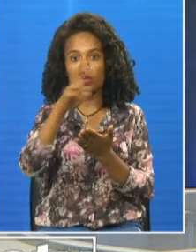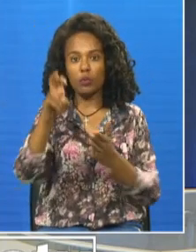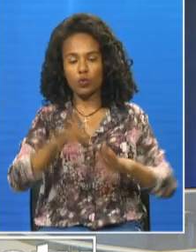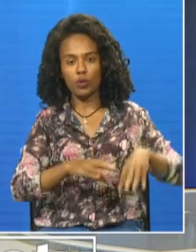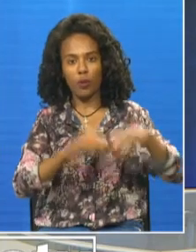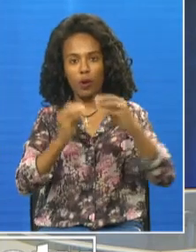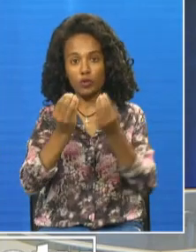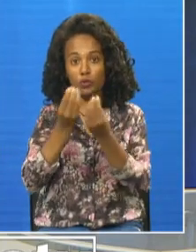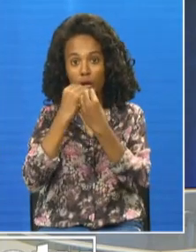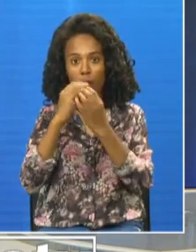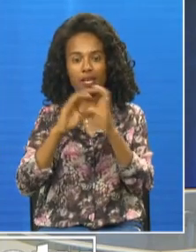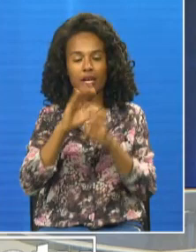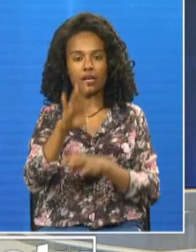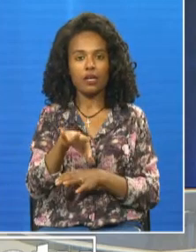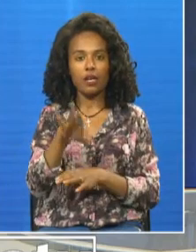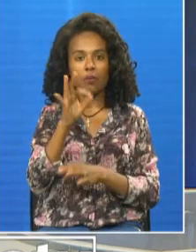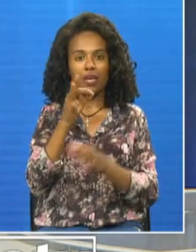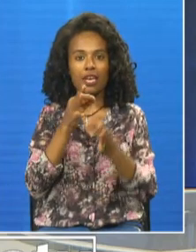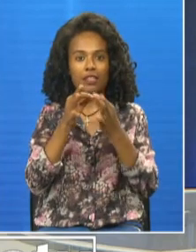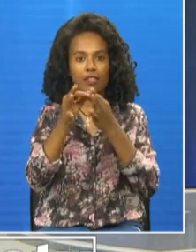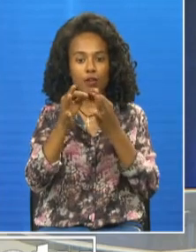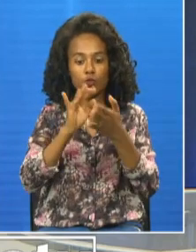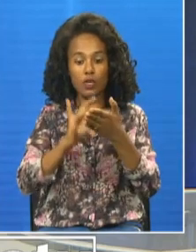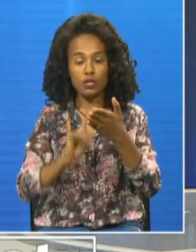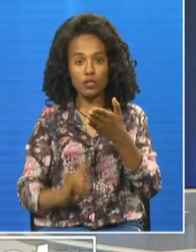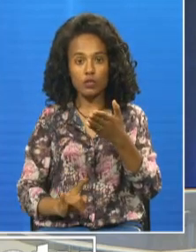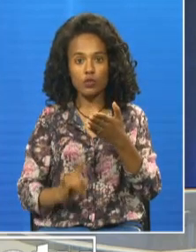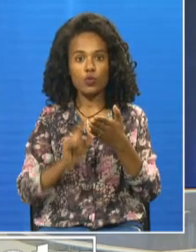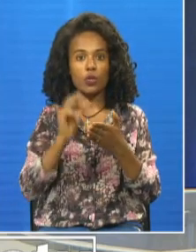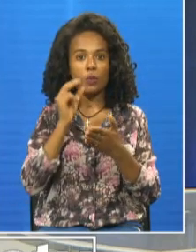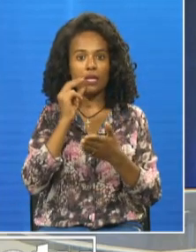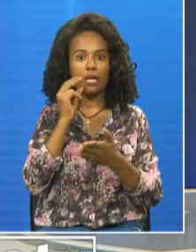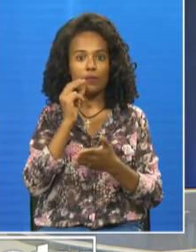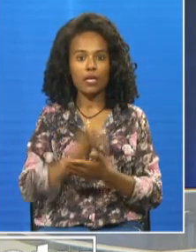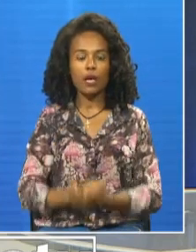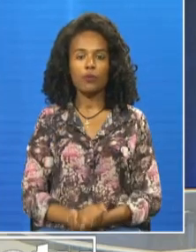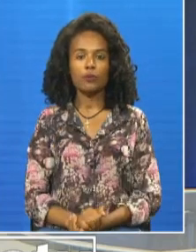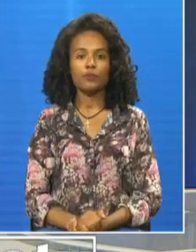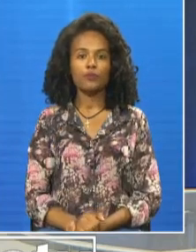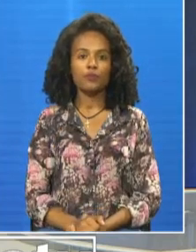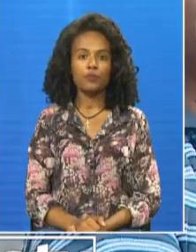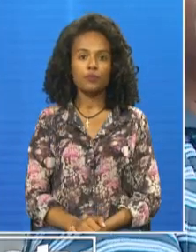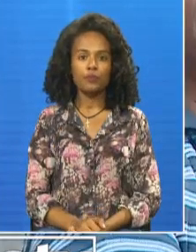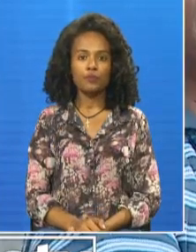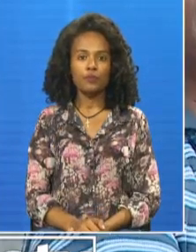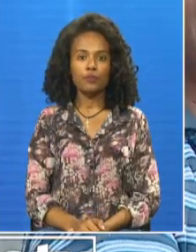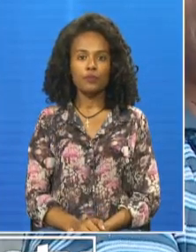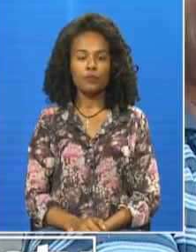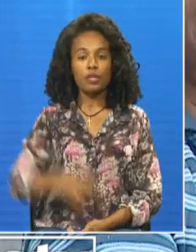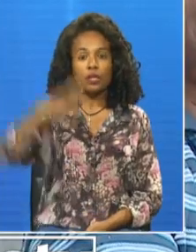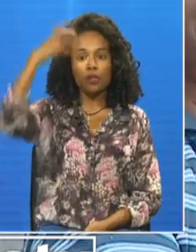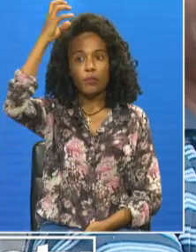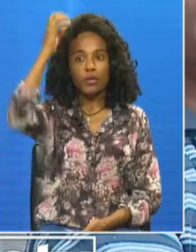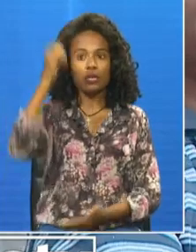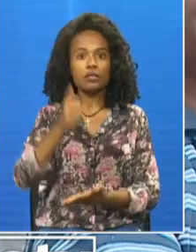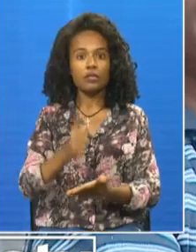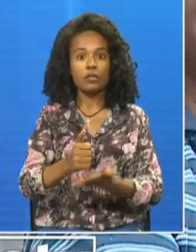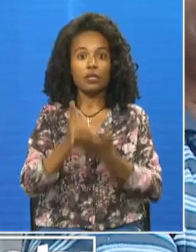በሚያገኙት ድጋፍ የዕለቱን ይኖራሉ። እስካሁን ድረስ ትምህርት ቤቱም ሰጥቶናል ብስኩት፣ ከዛም ደግሞ